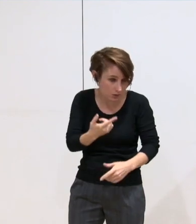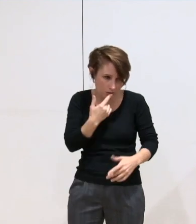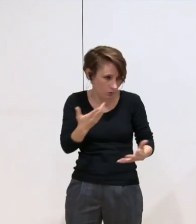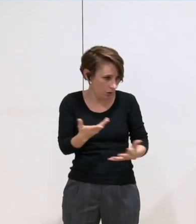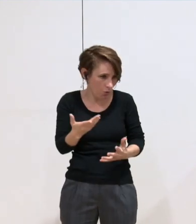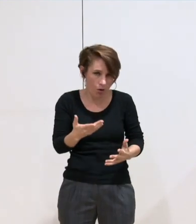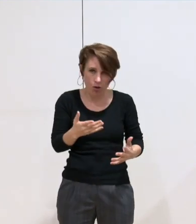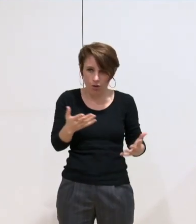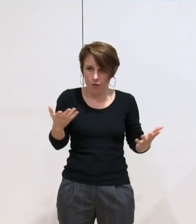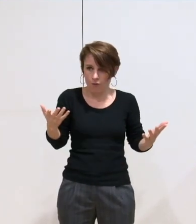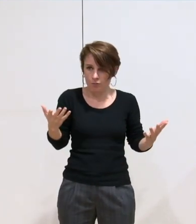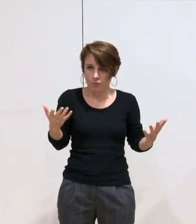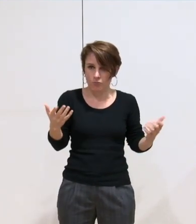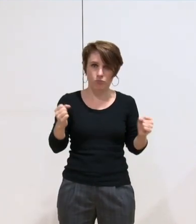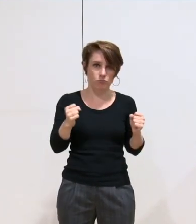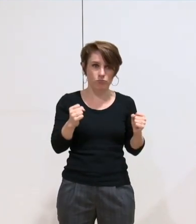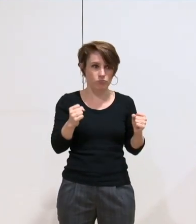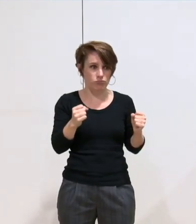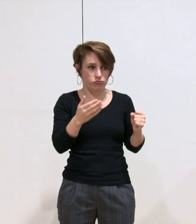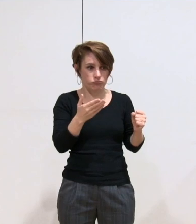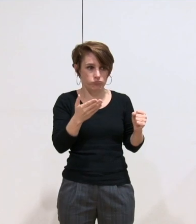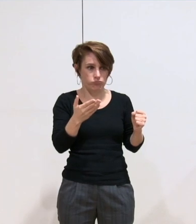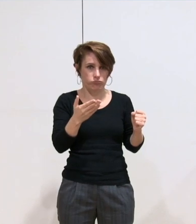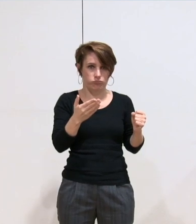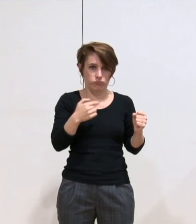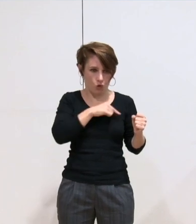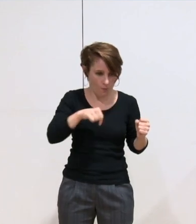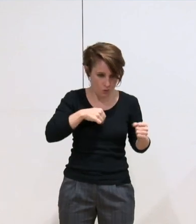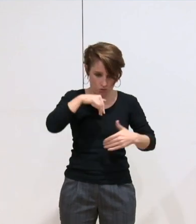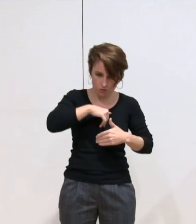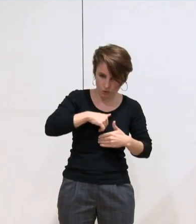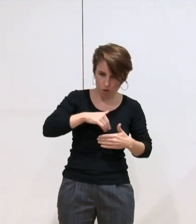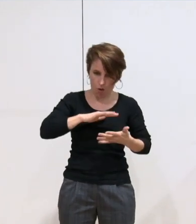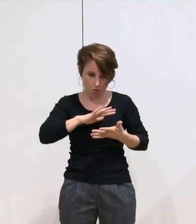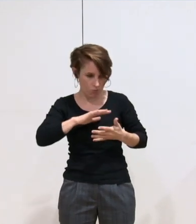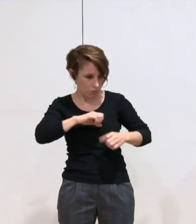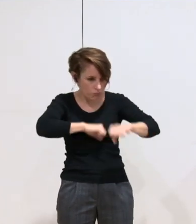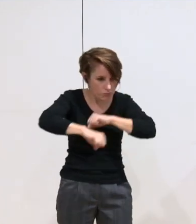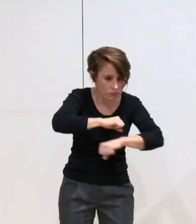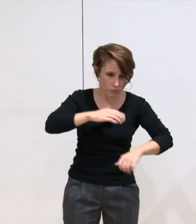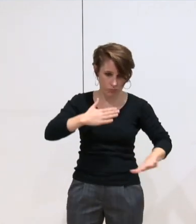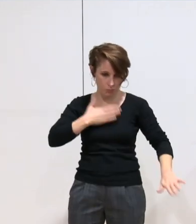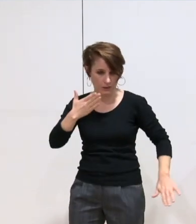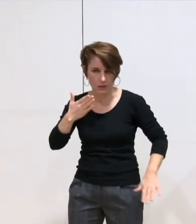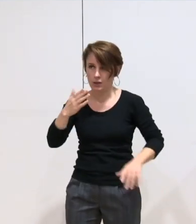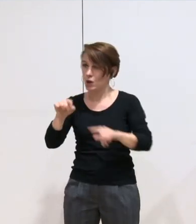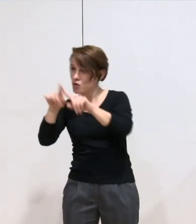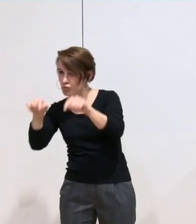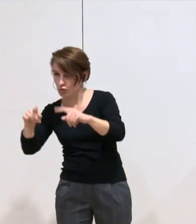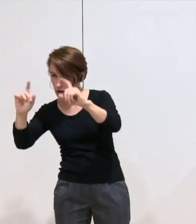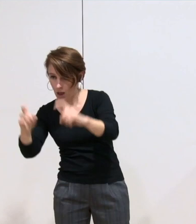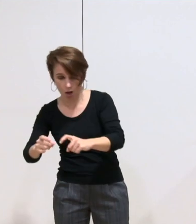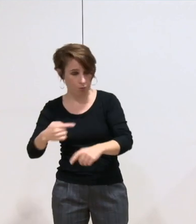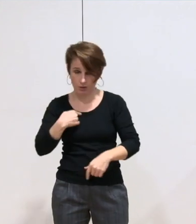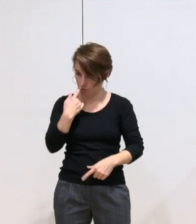cohérence avec à la fois nos pratiques et à la fois l'état des finances de la ville.